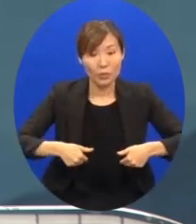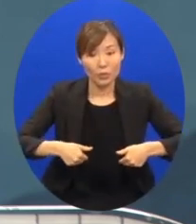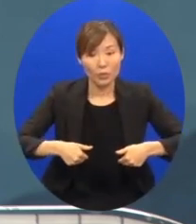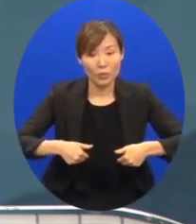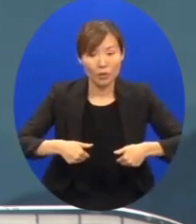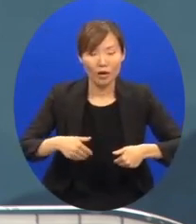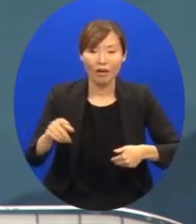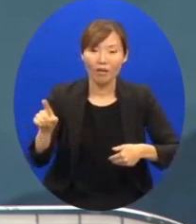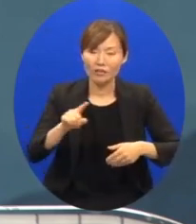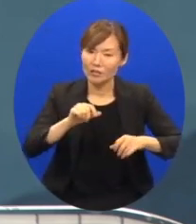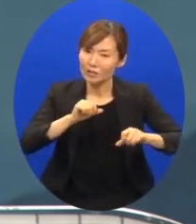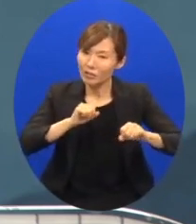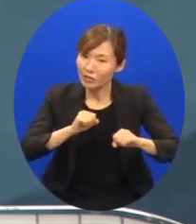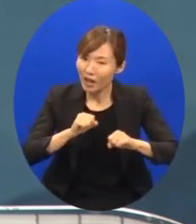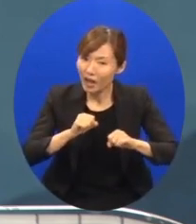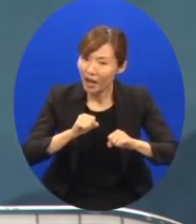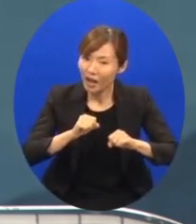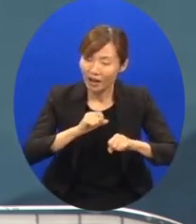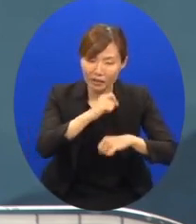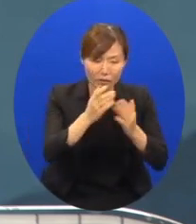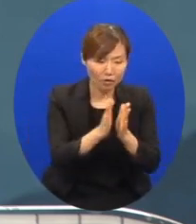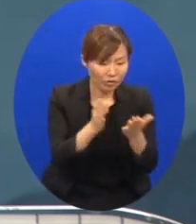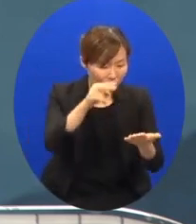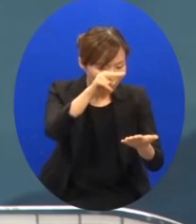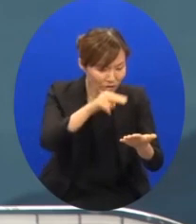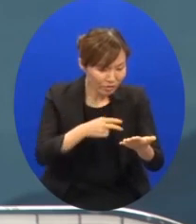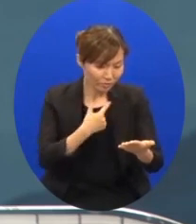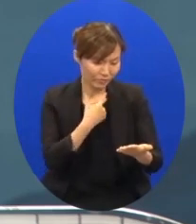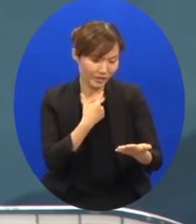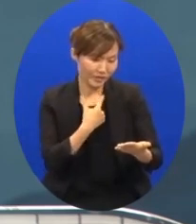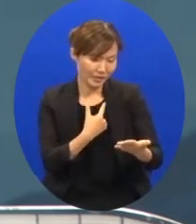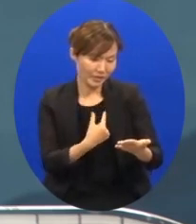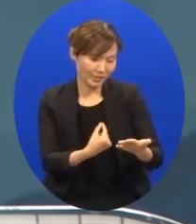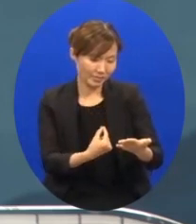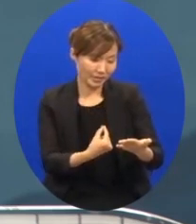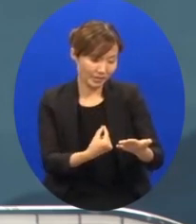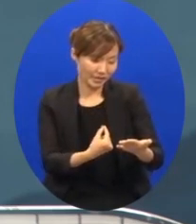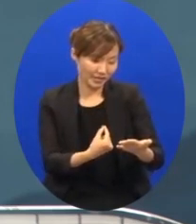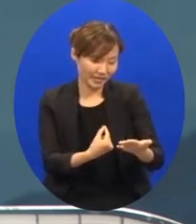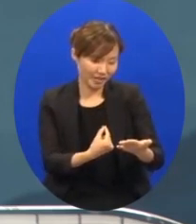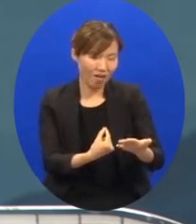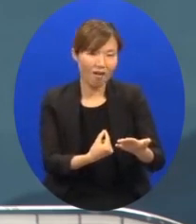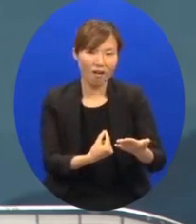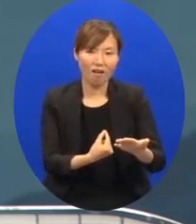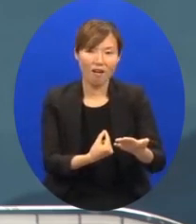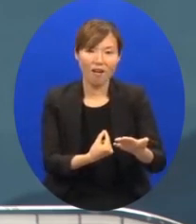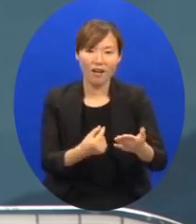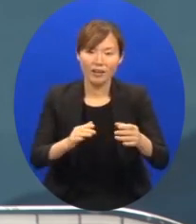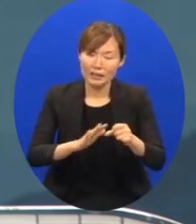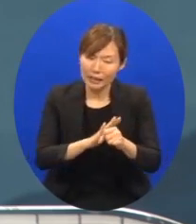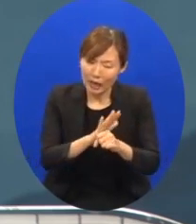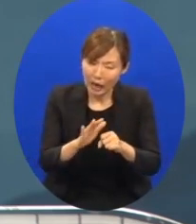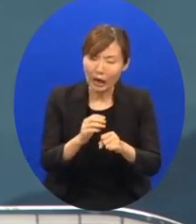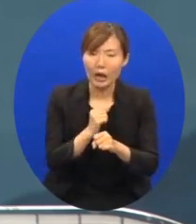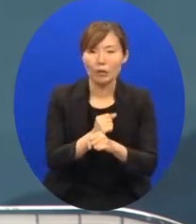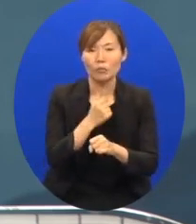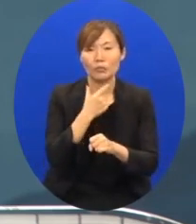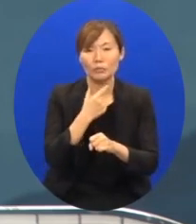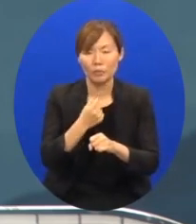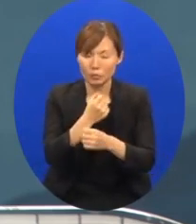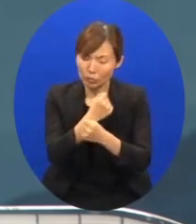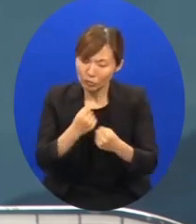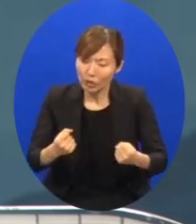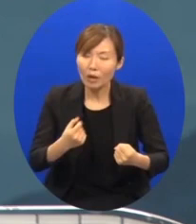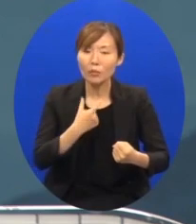일어나고 있는것 성경을 읽어야 지 무슨 역사가 일어나는 것입니까 사랑 해야 돼 용서에